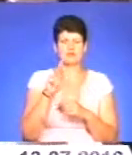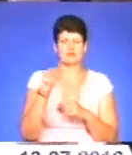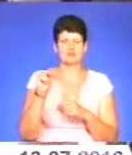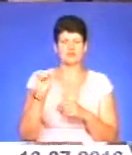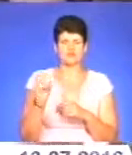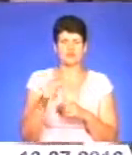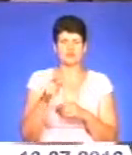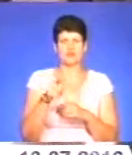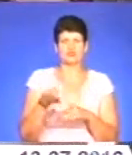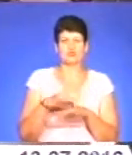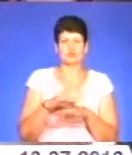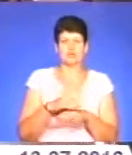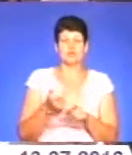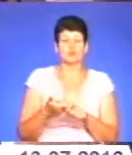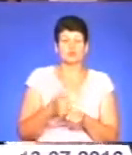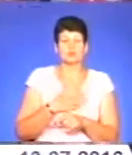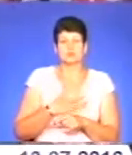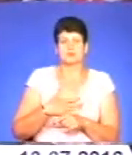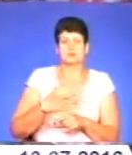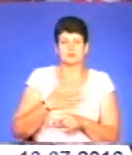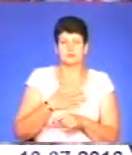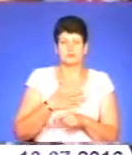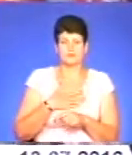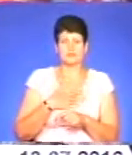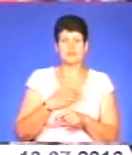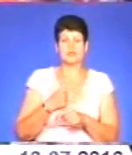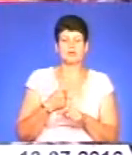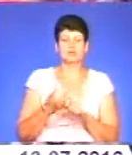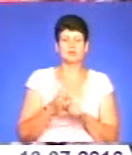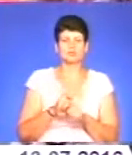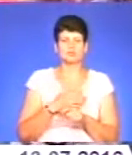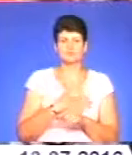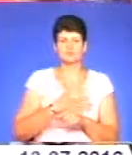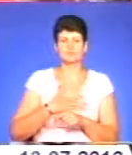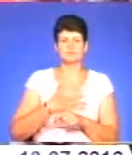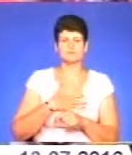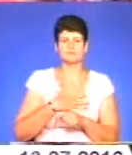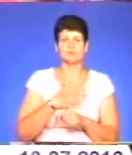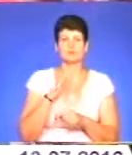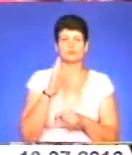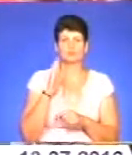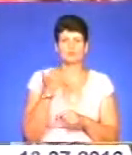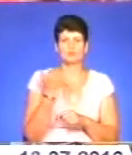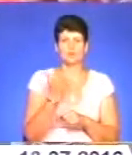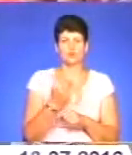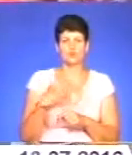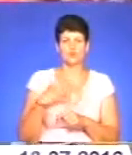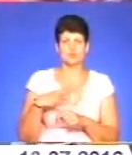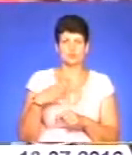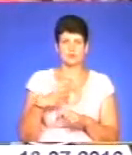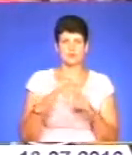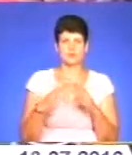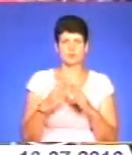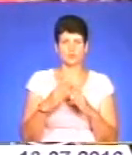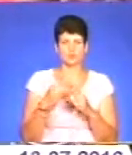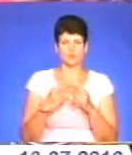Наталя дуже хвилюється за коханого. Дуже за нього хвилюємося. Будемо його нетерпінням чекати